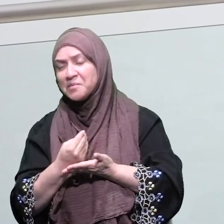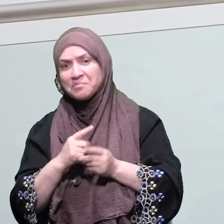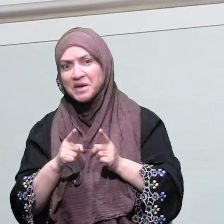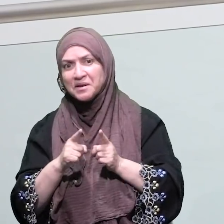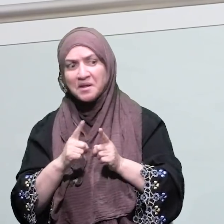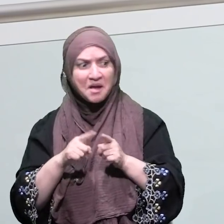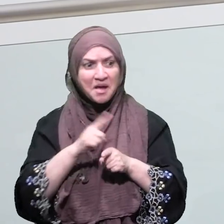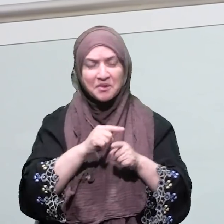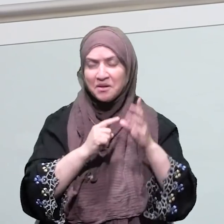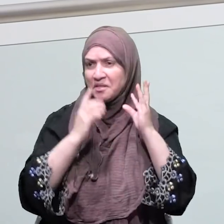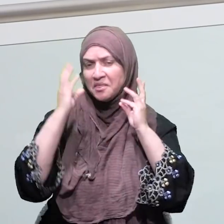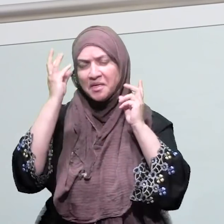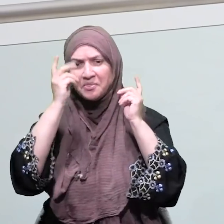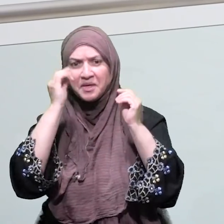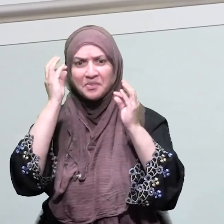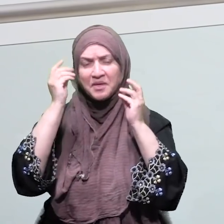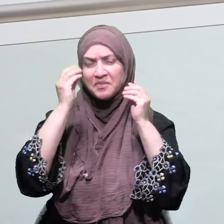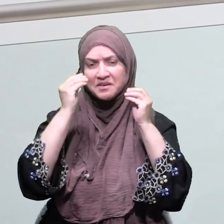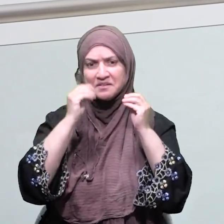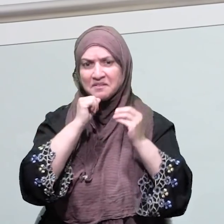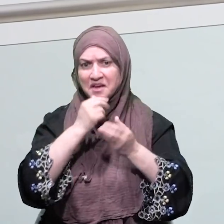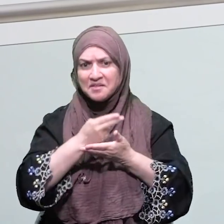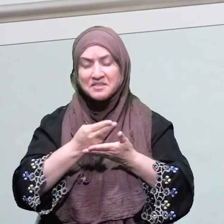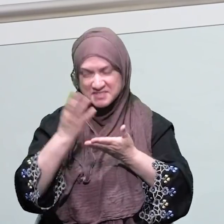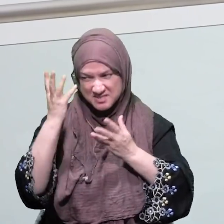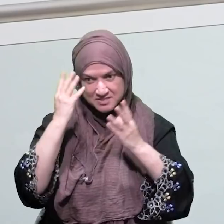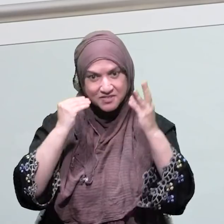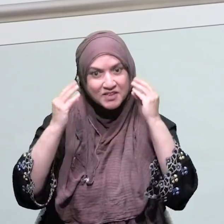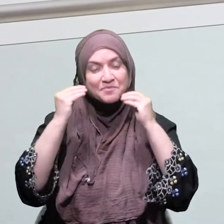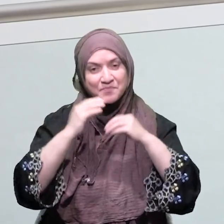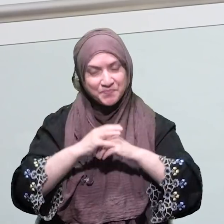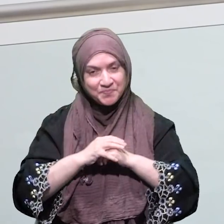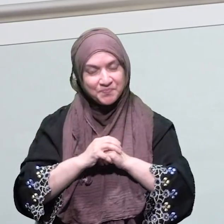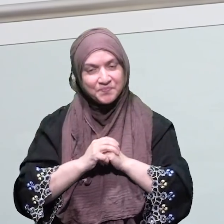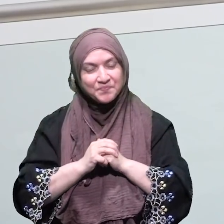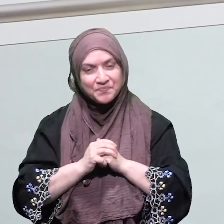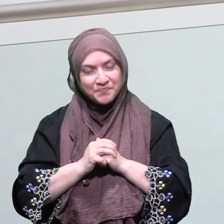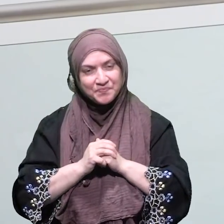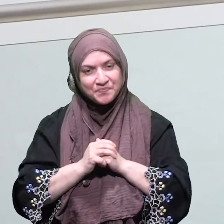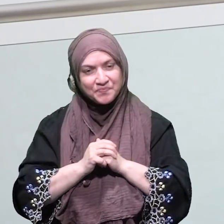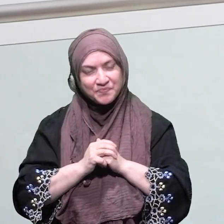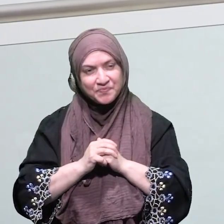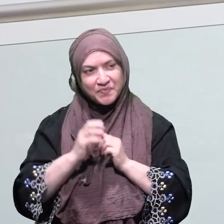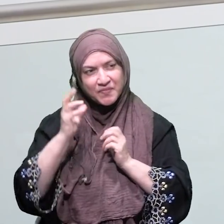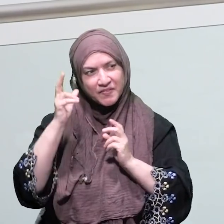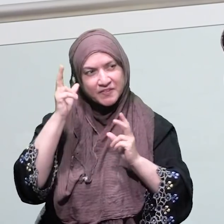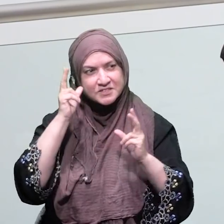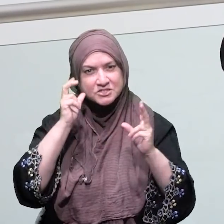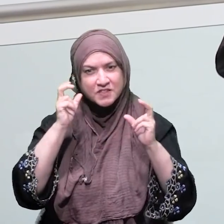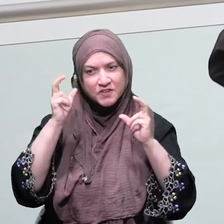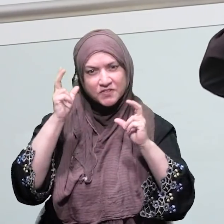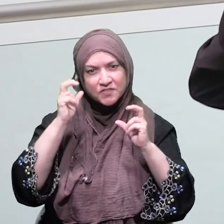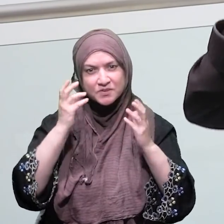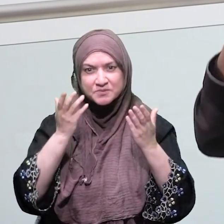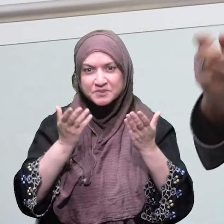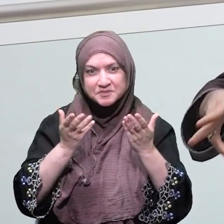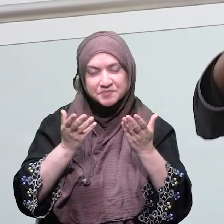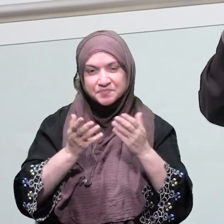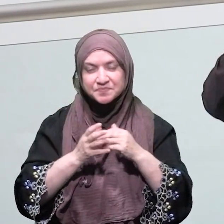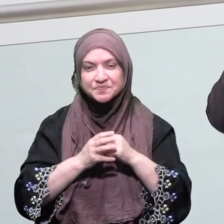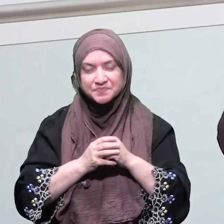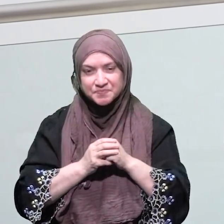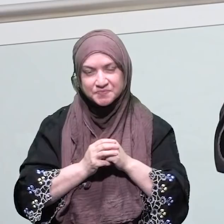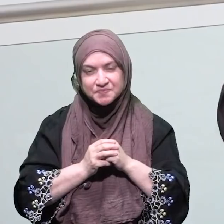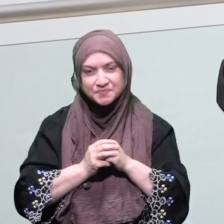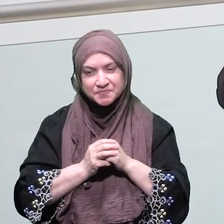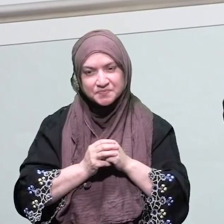أو الحجر أو الشيء ليغضبه على أهله. Listen, think about the imagery of this. He starts throwing rocks at